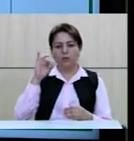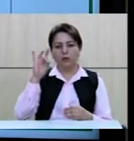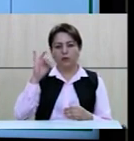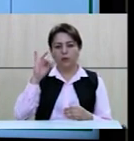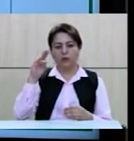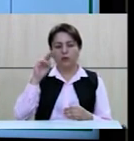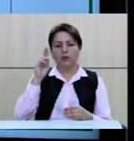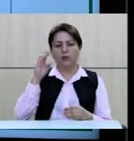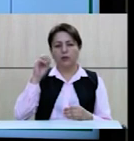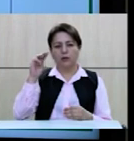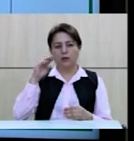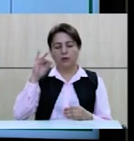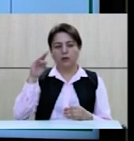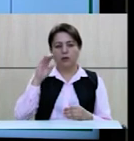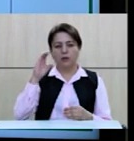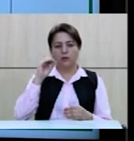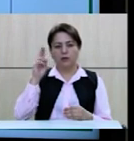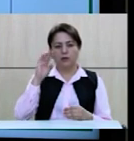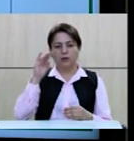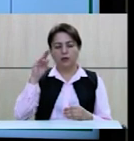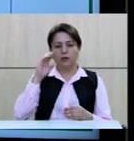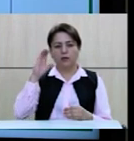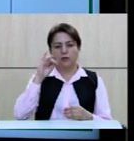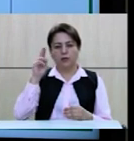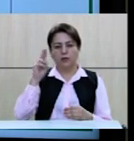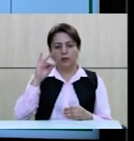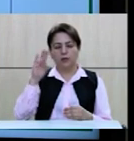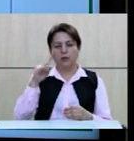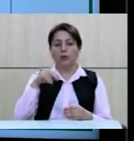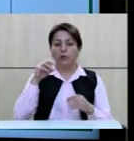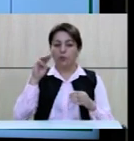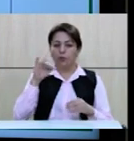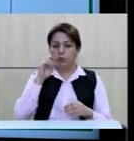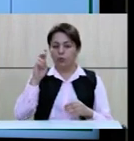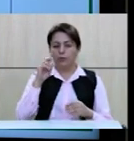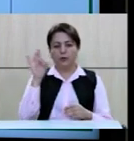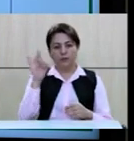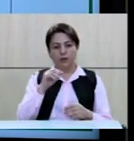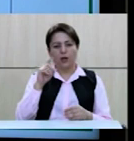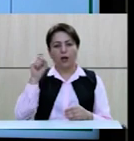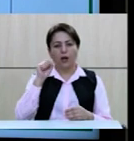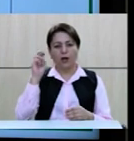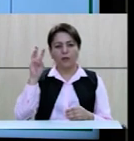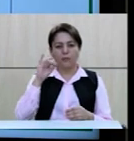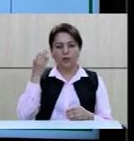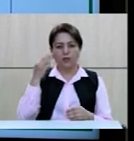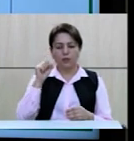ustma-ust, sekin-sekin. Tub ravishlarimizga esa hamisha,